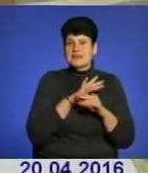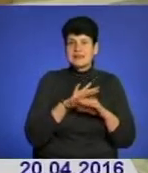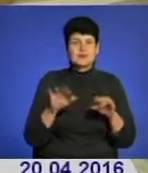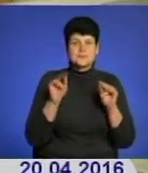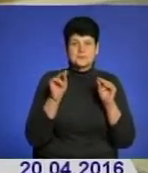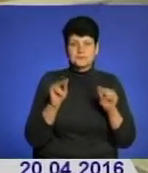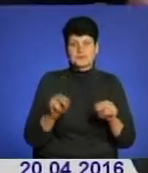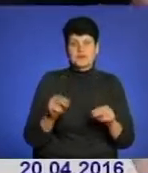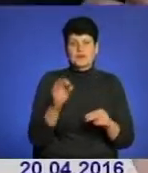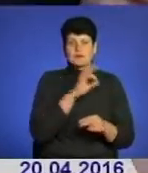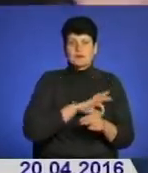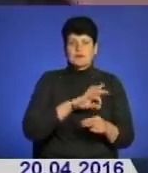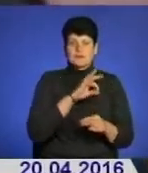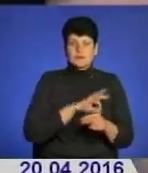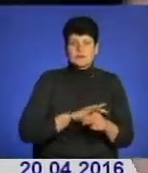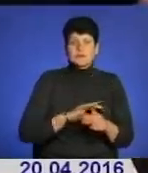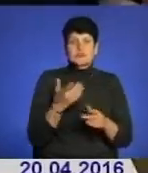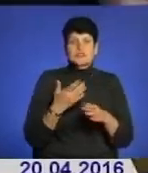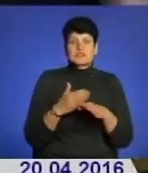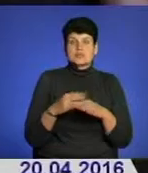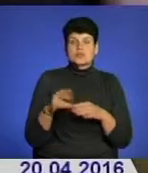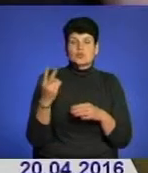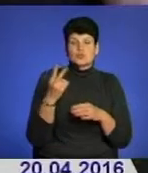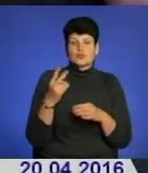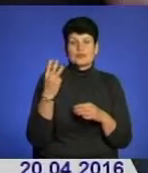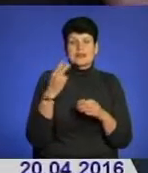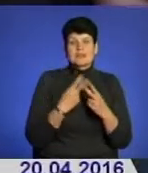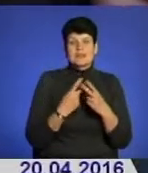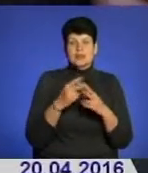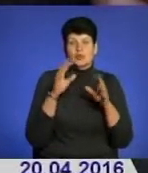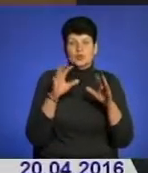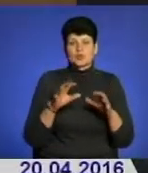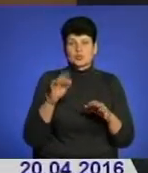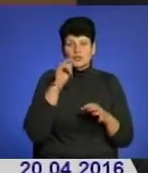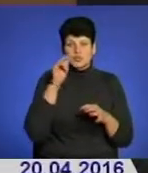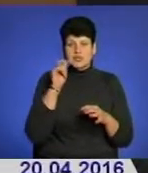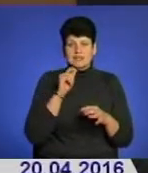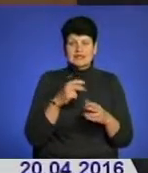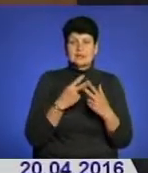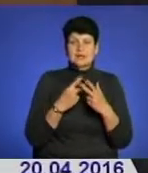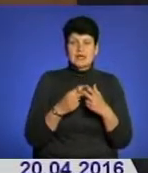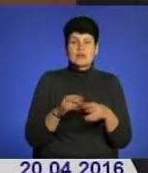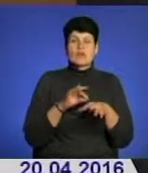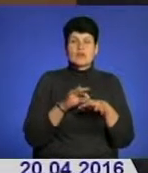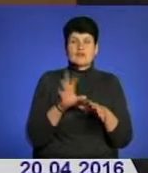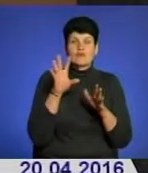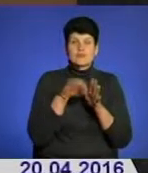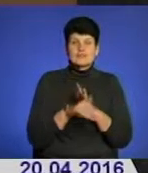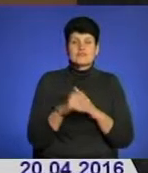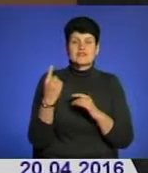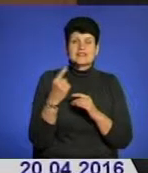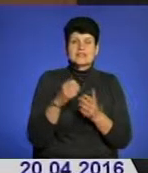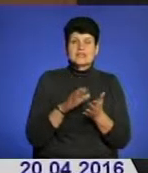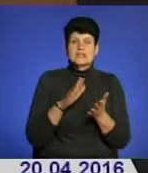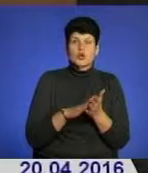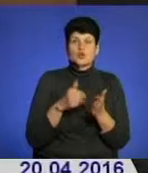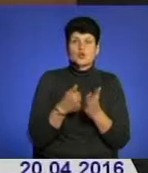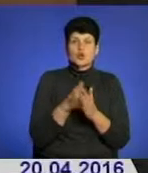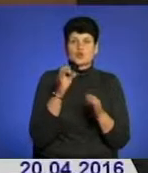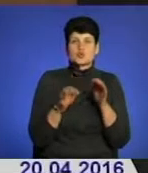статтею 369 другої частини 3 Кримінального кодексу України. Вказане кримінальне провадження внесене до єдиного реєстру досудових розслідувань